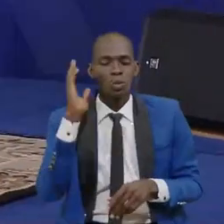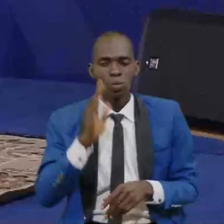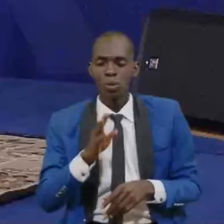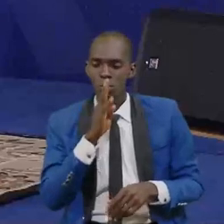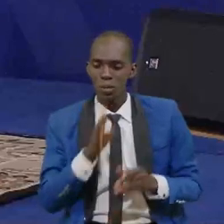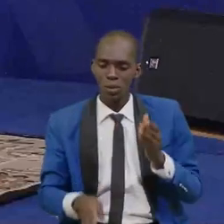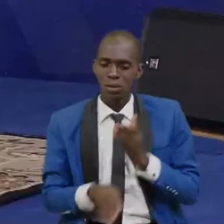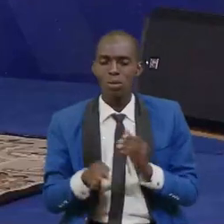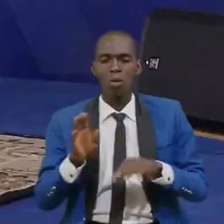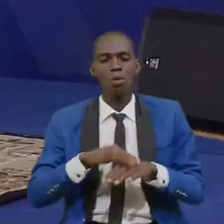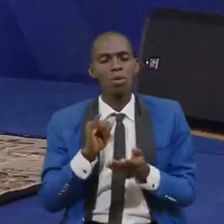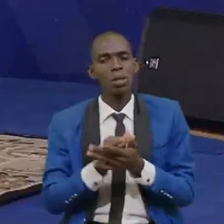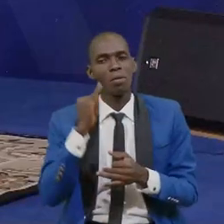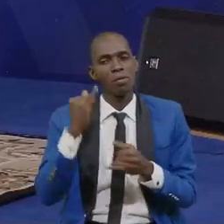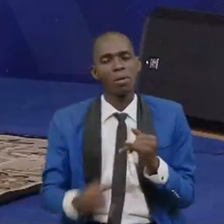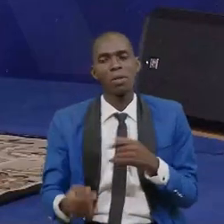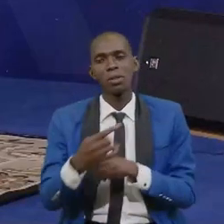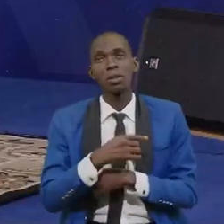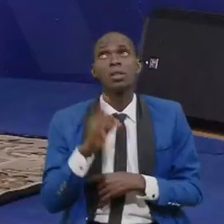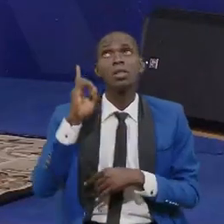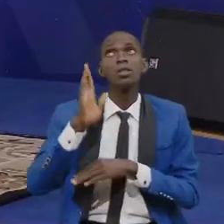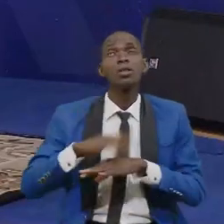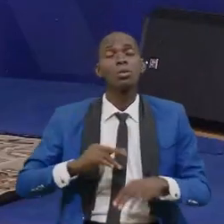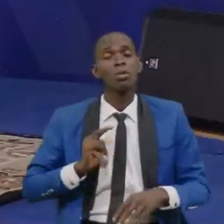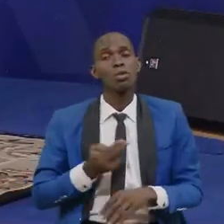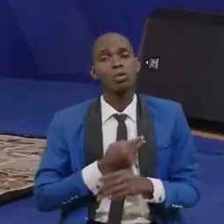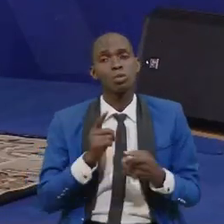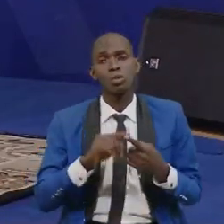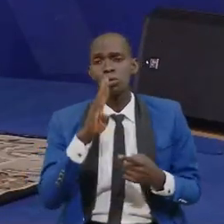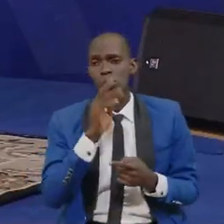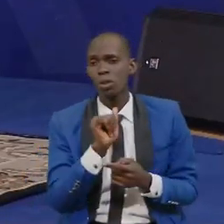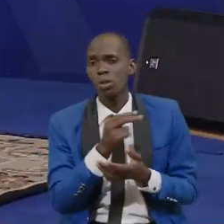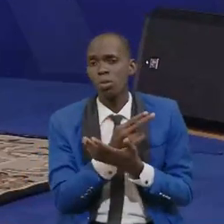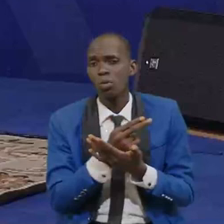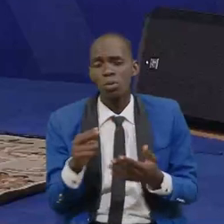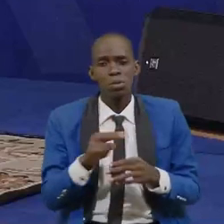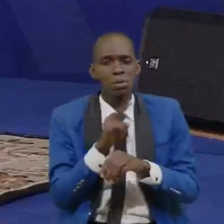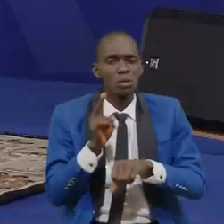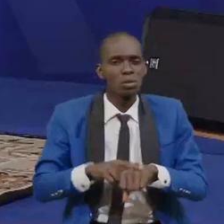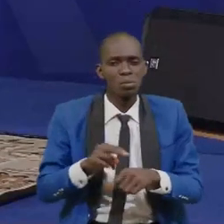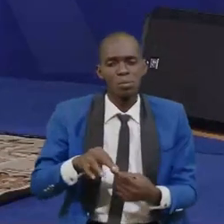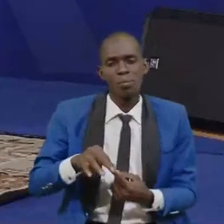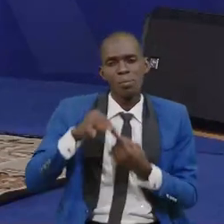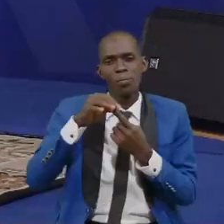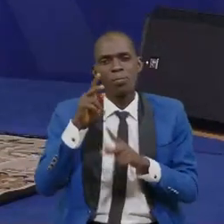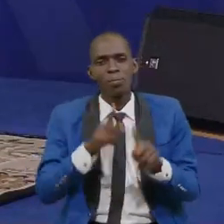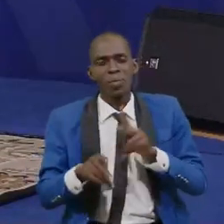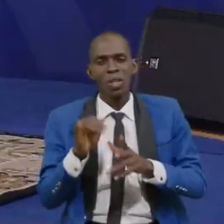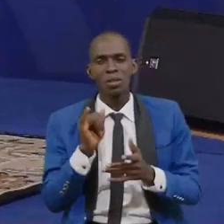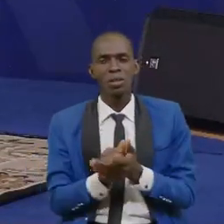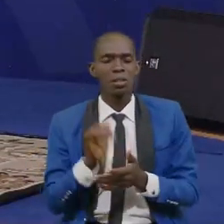au dernier jour. Il nous a appelés pour être une nation sainte, un peuple acquis, afin